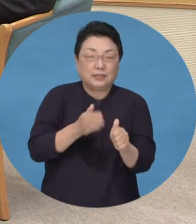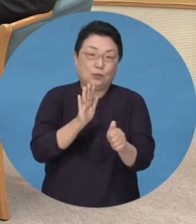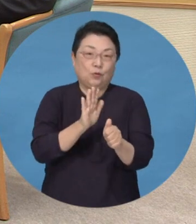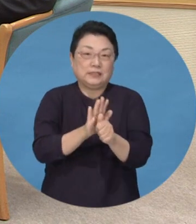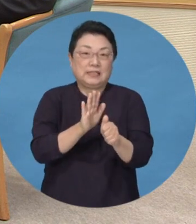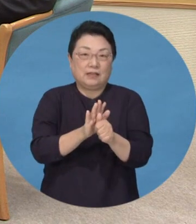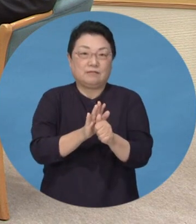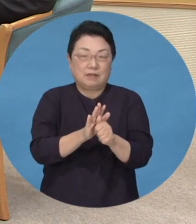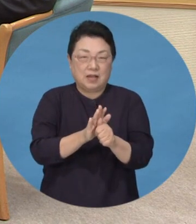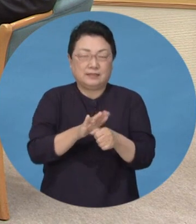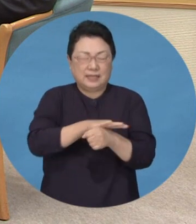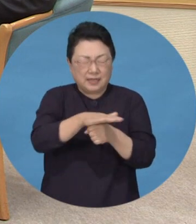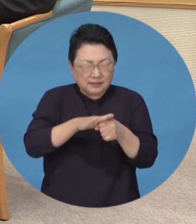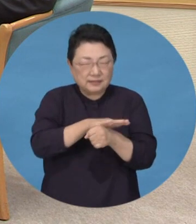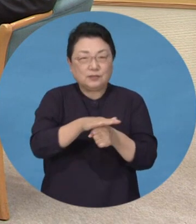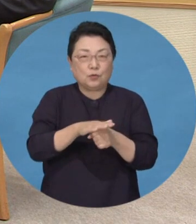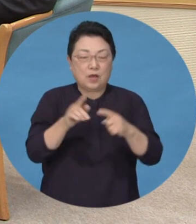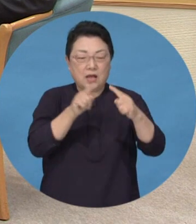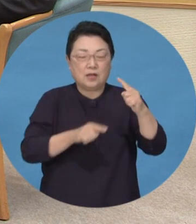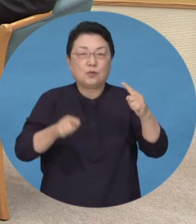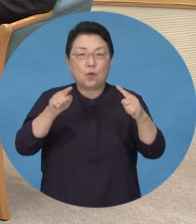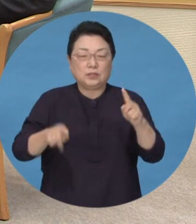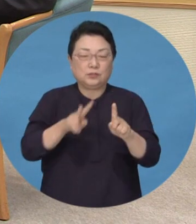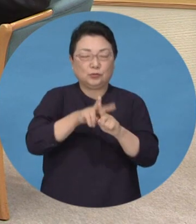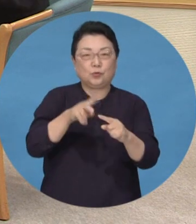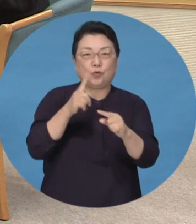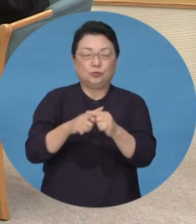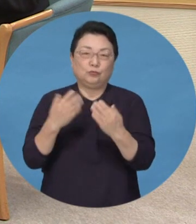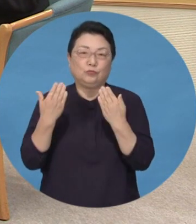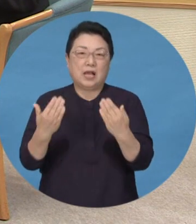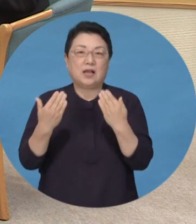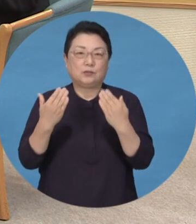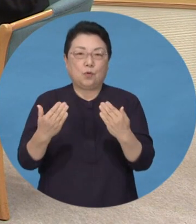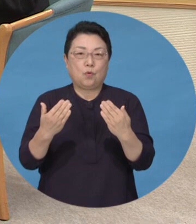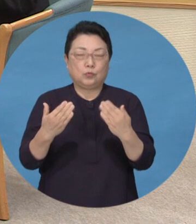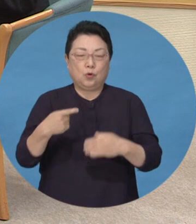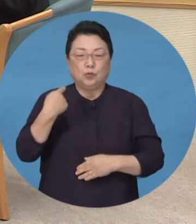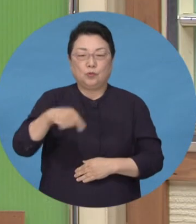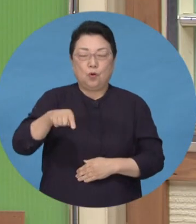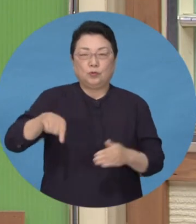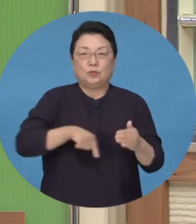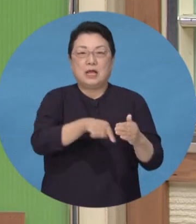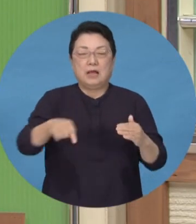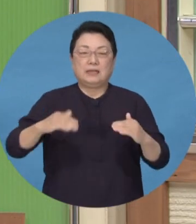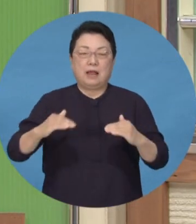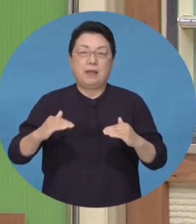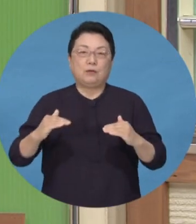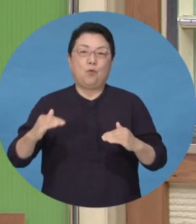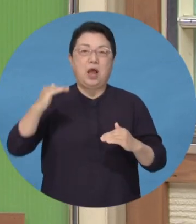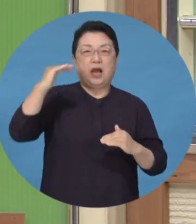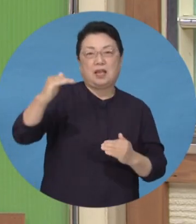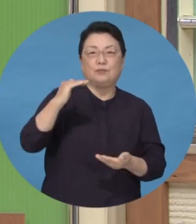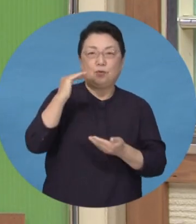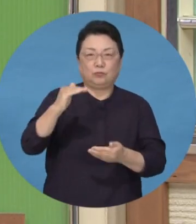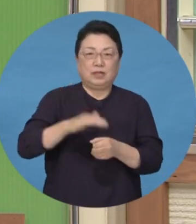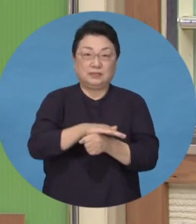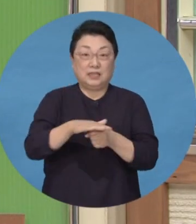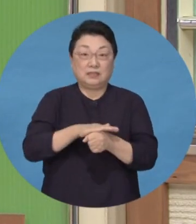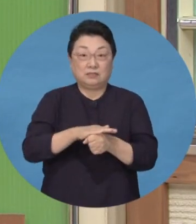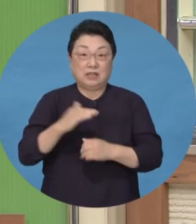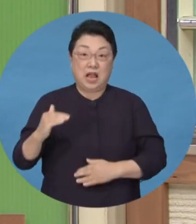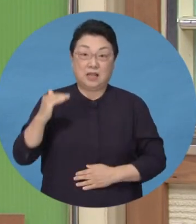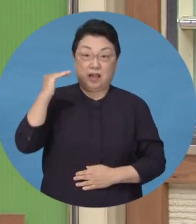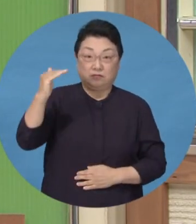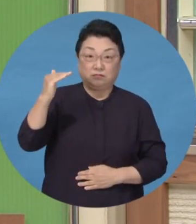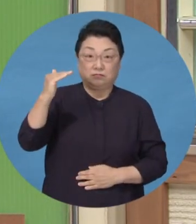私はその背負って公立小中学校この教育水準を上げていくことだと思ってましてそのためにも